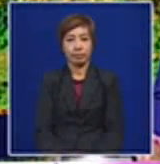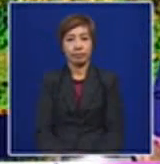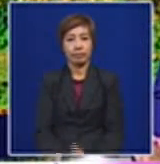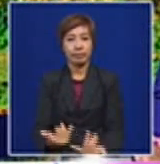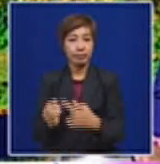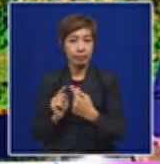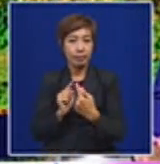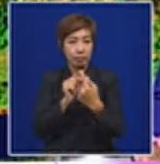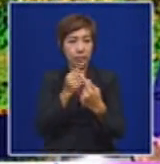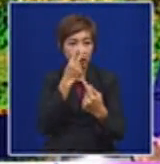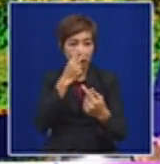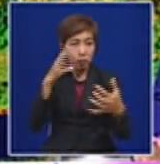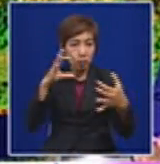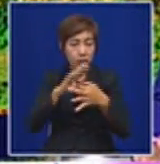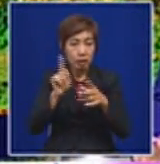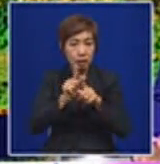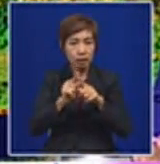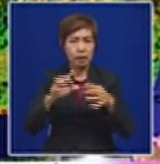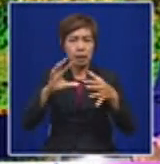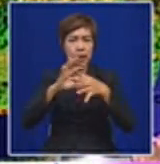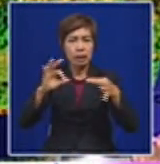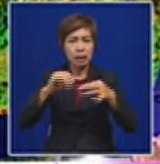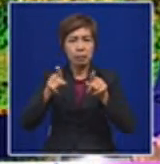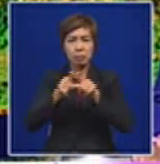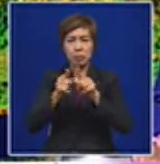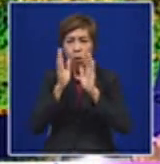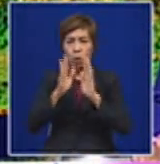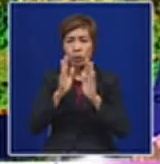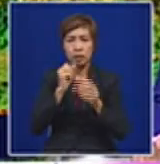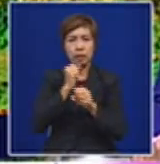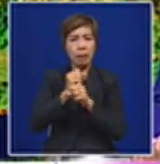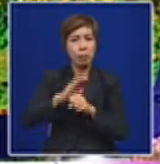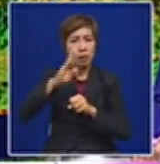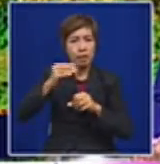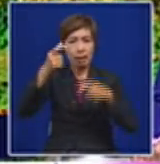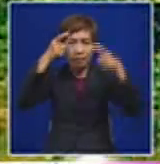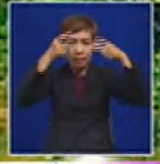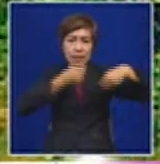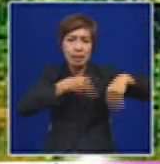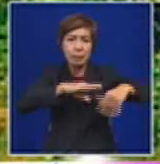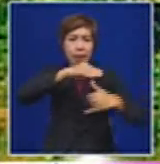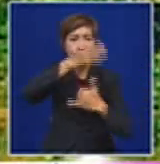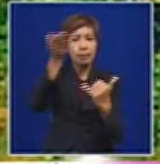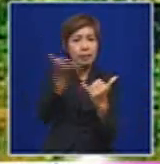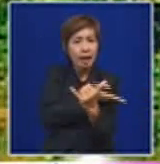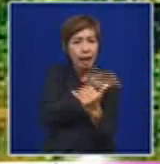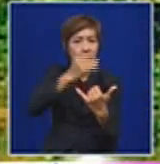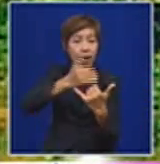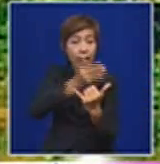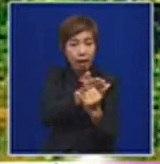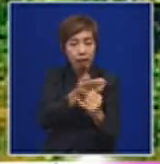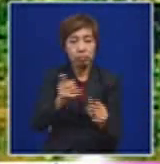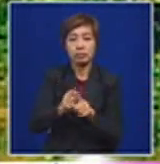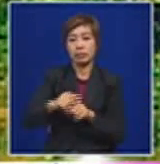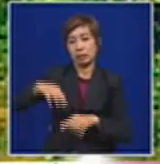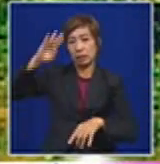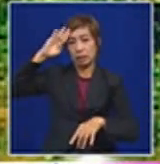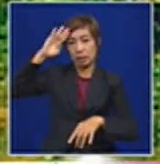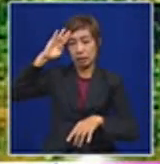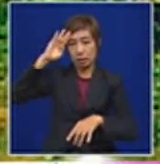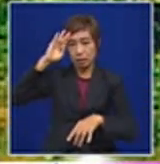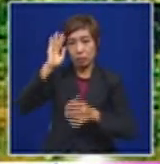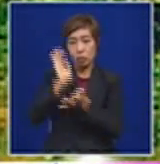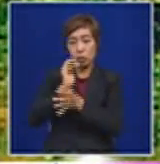ต่อไปเราไปดูเรื่องของความคืบหน้าในคดีฆ่าหันศพนักธุรกิจชาวสเปนกันบ้างนะคะล่าสุดที่ปรึกษาสัญญาบัตร10เชื่อว่าผู้ต้องหาล